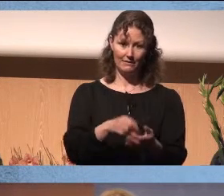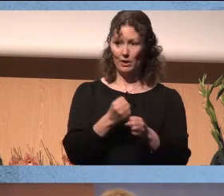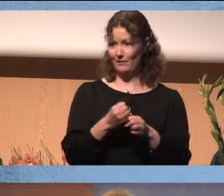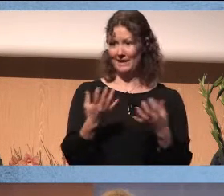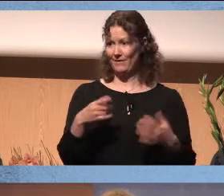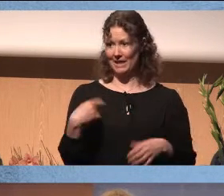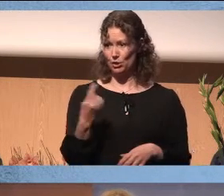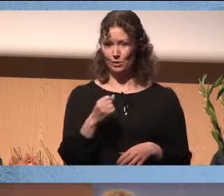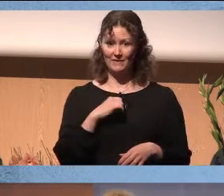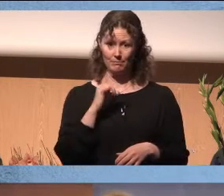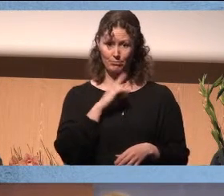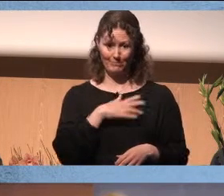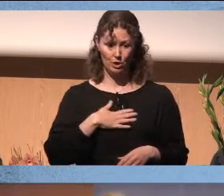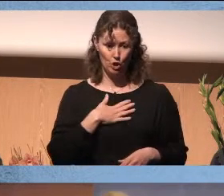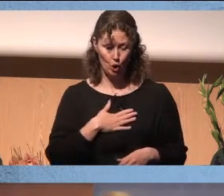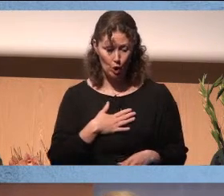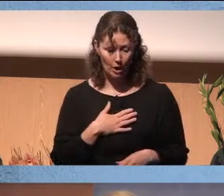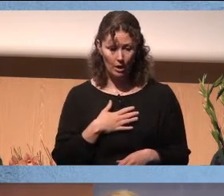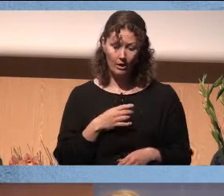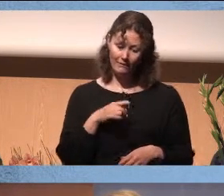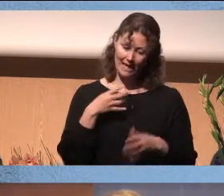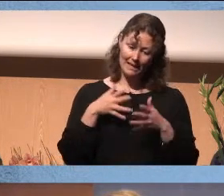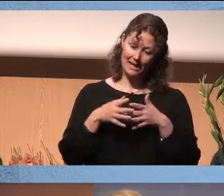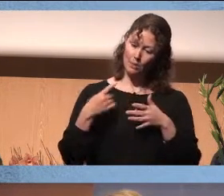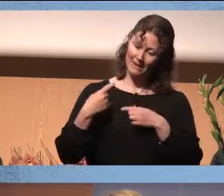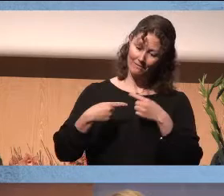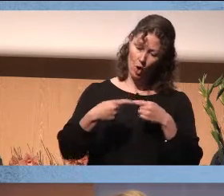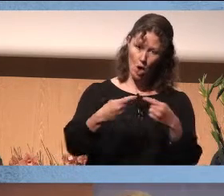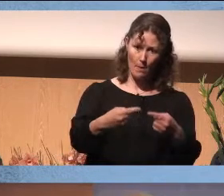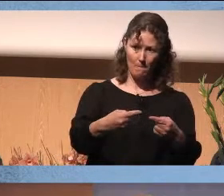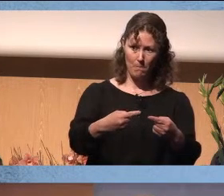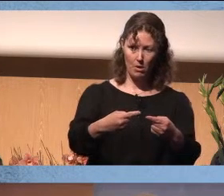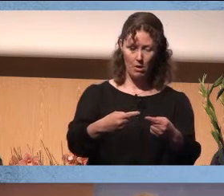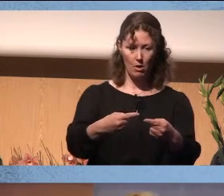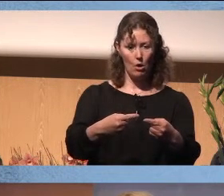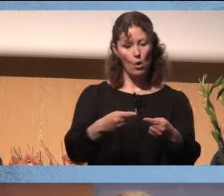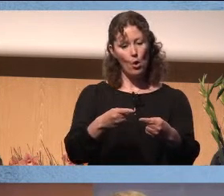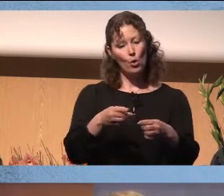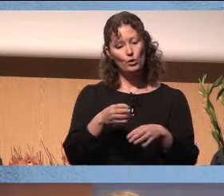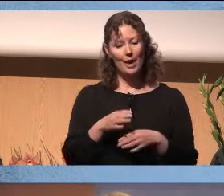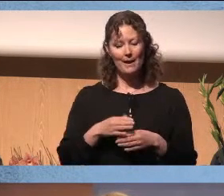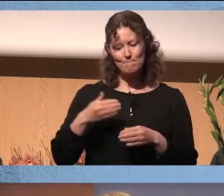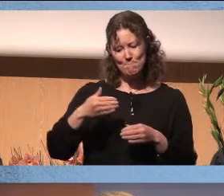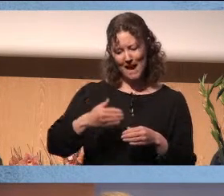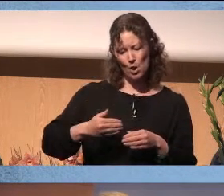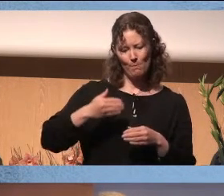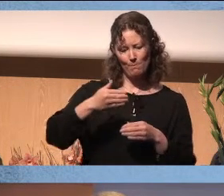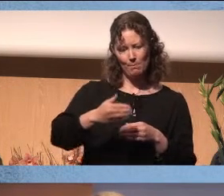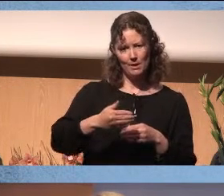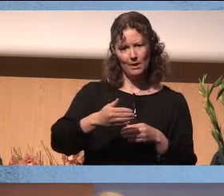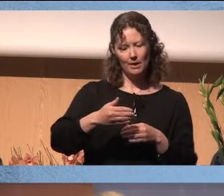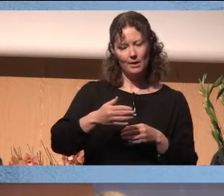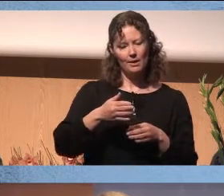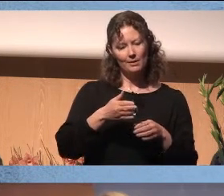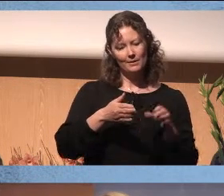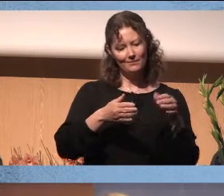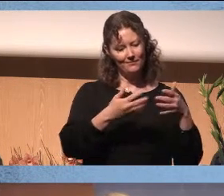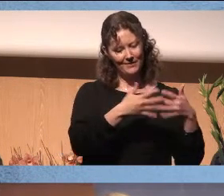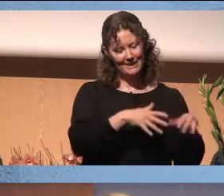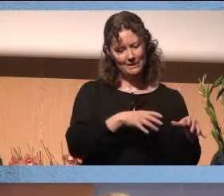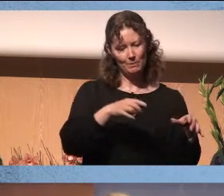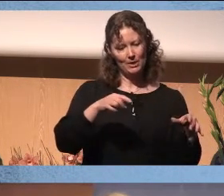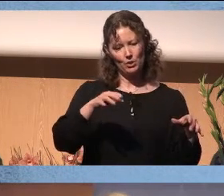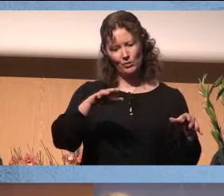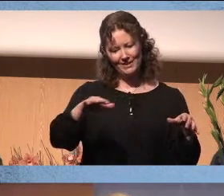fall, hvis vi blir syke. Vi gjennom forløp. Og det mellom nivåene og mellom virksomhetene at